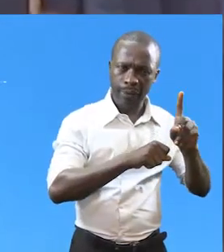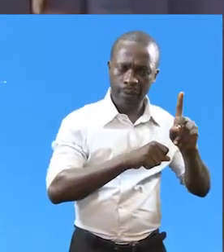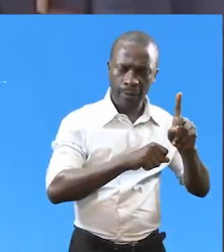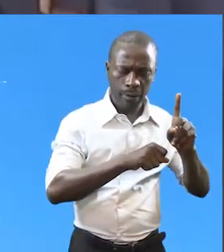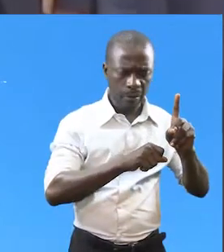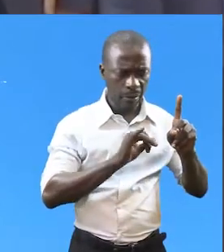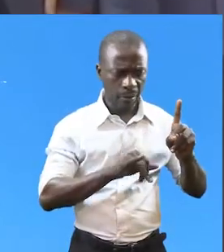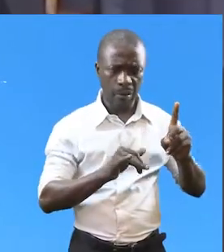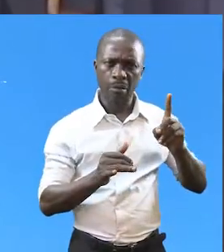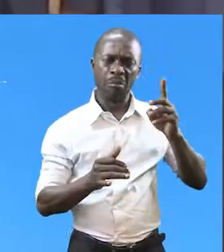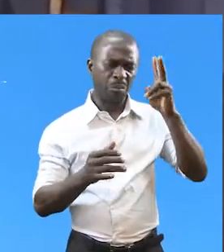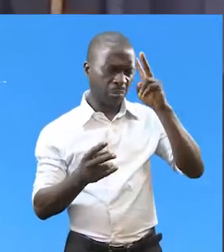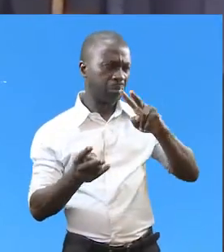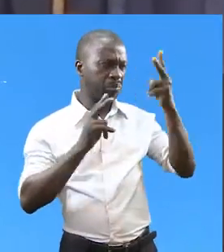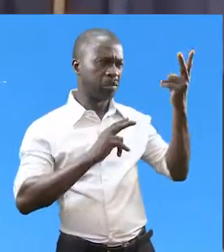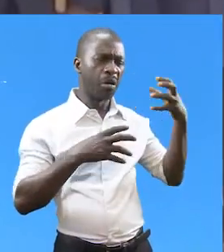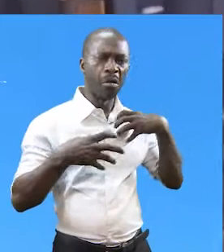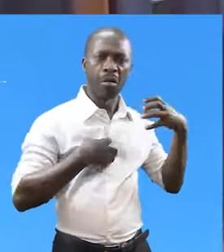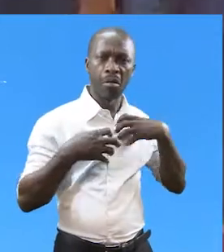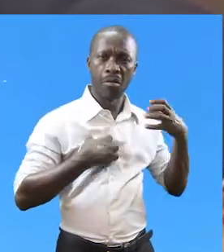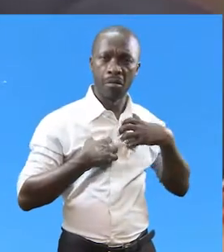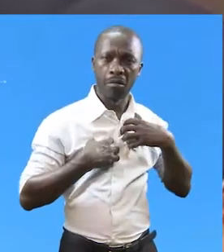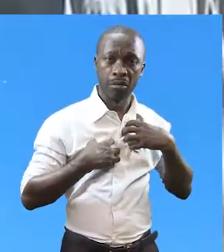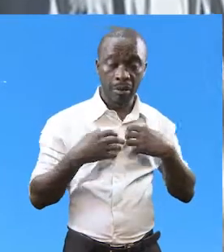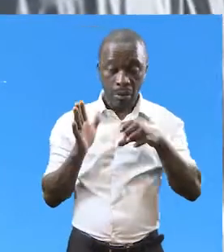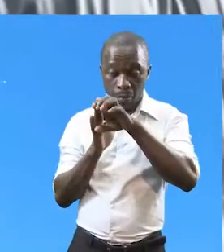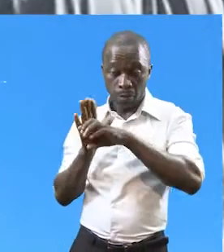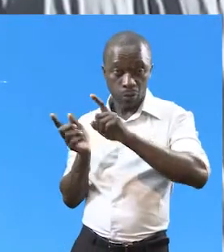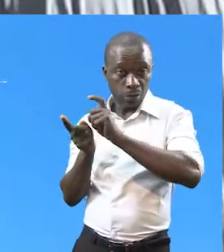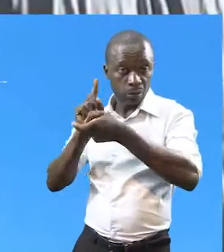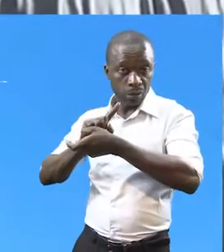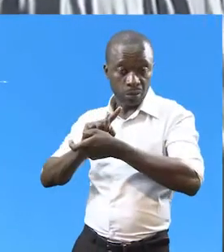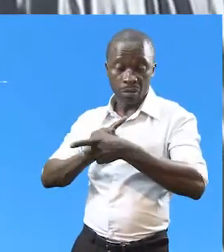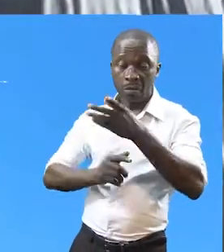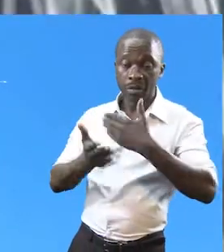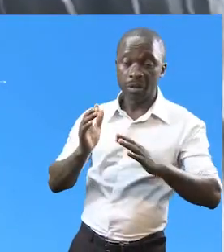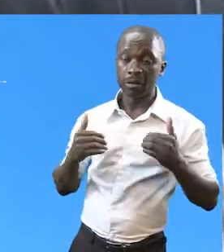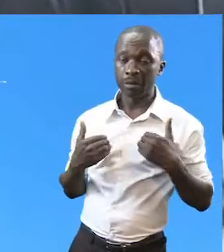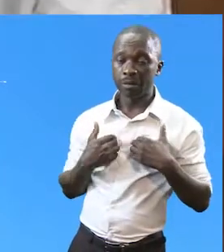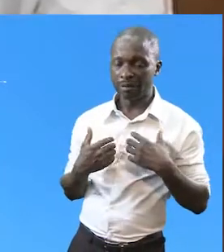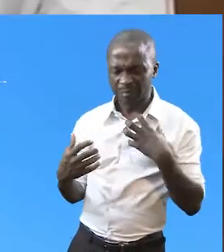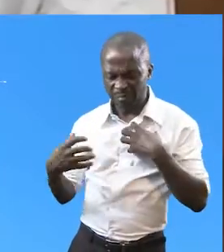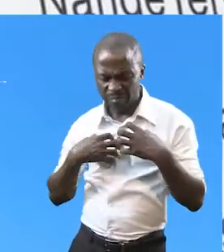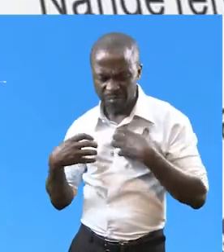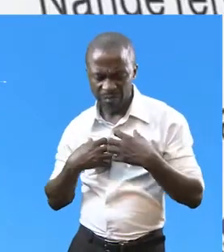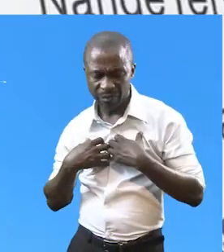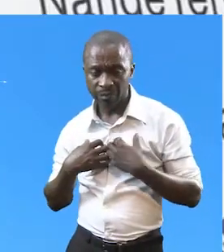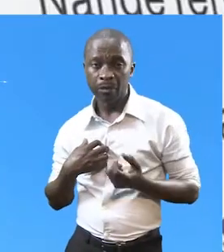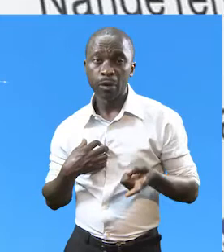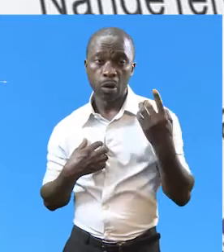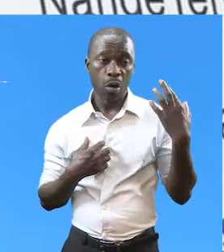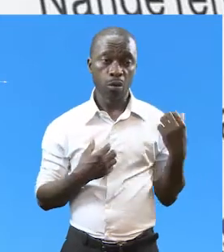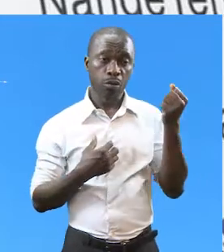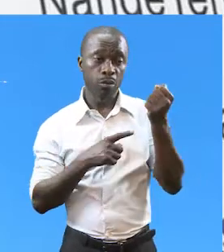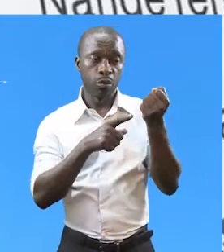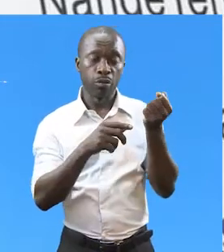malgré cette modification de la constitution qui met en touche une certaine catégorie des jeunes, le leader des transformateurs Succès Mara semble ne pas